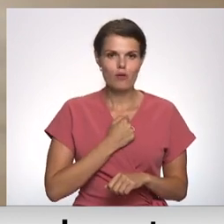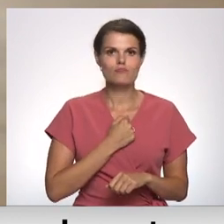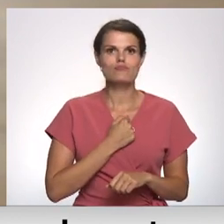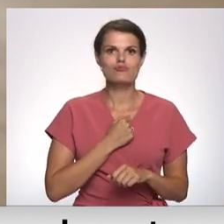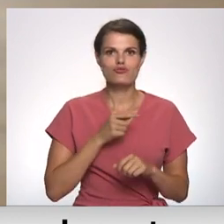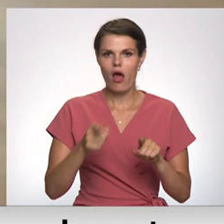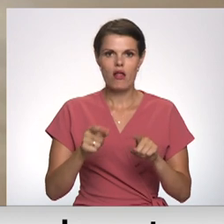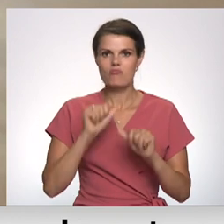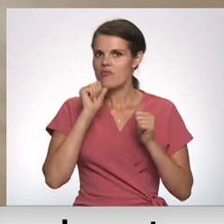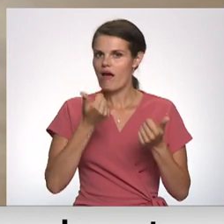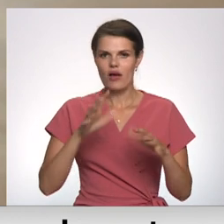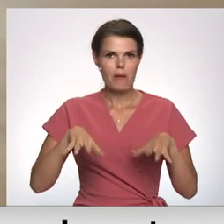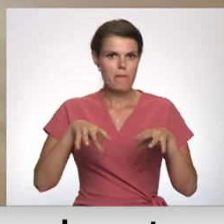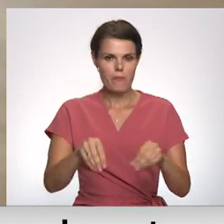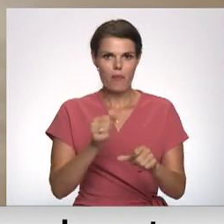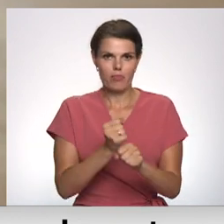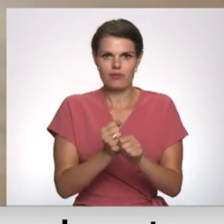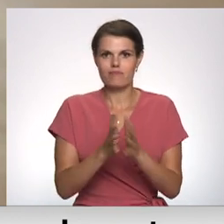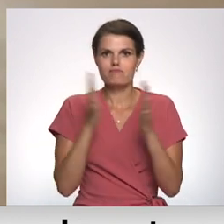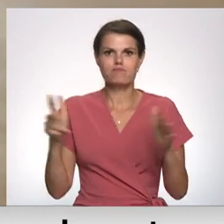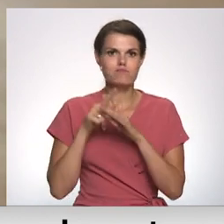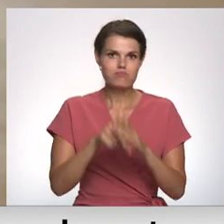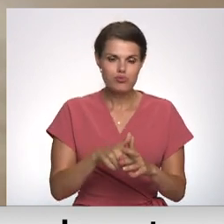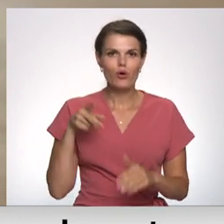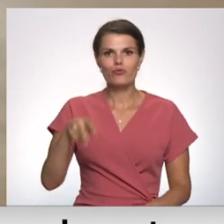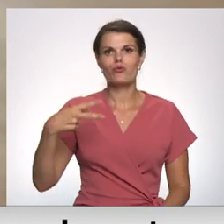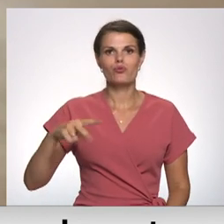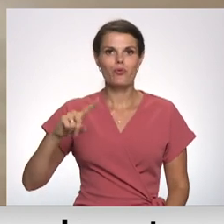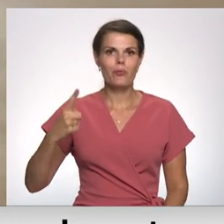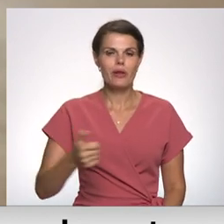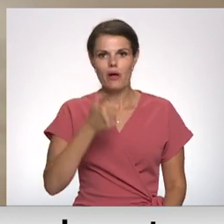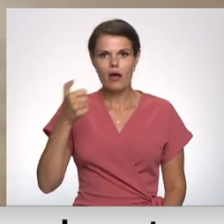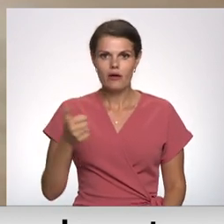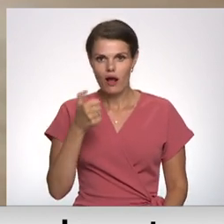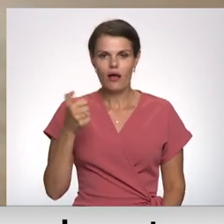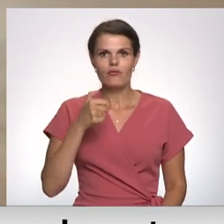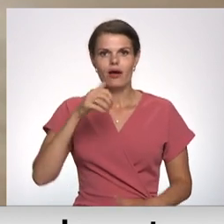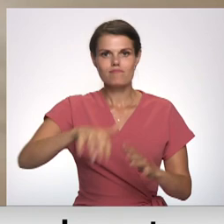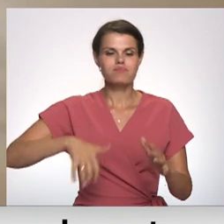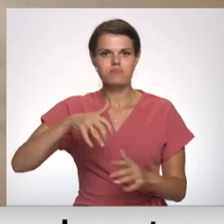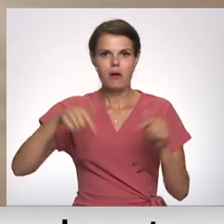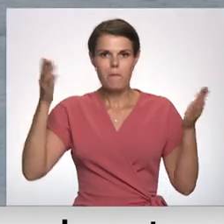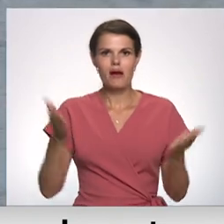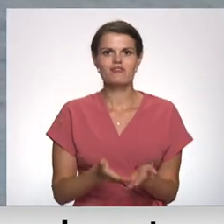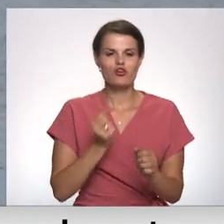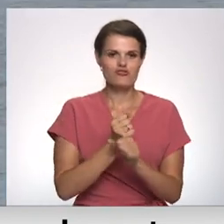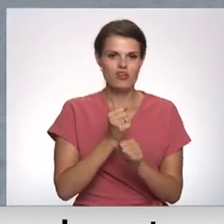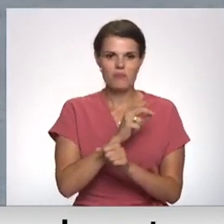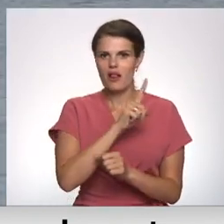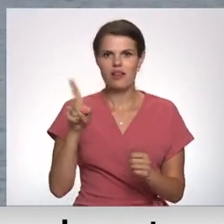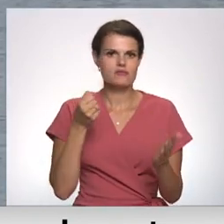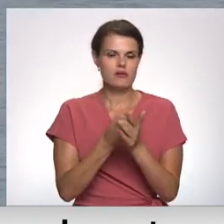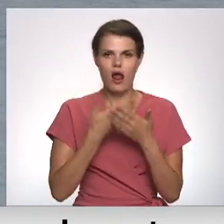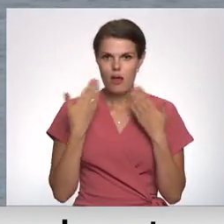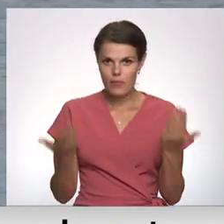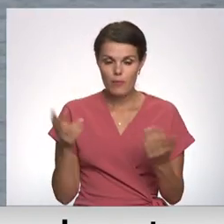to apjomu netika galā. Un 2021. Gadā tie pazvināšanas darbi līdz galam netika veikti. Kā RTV